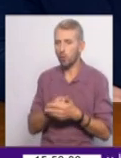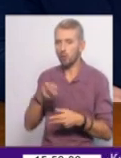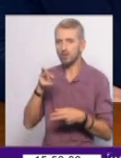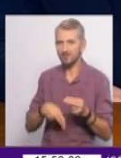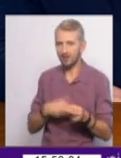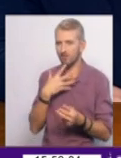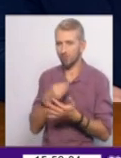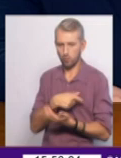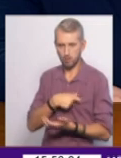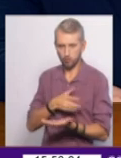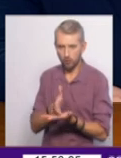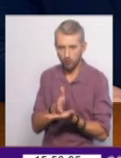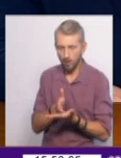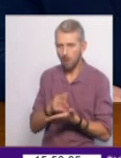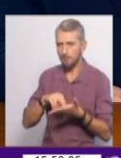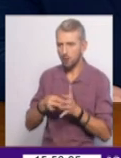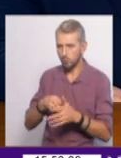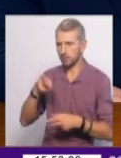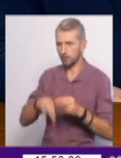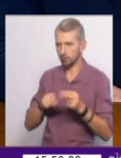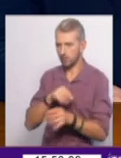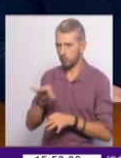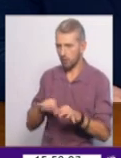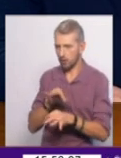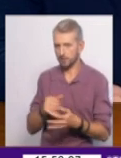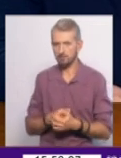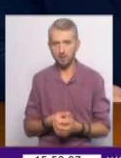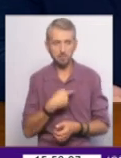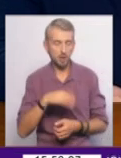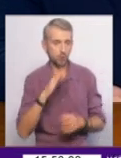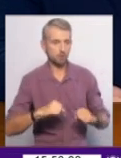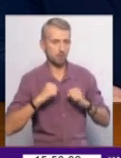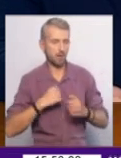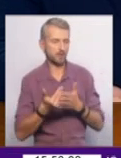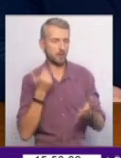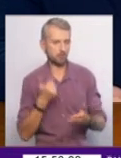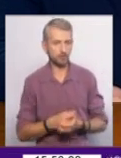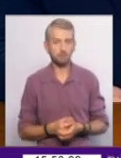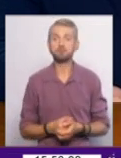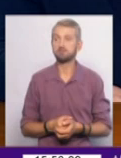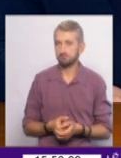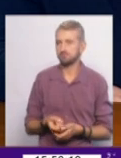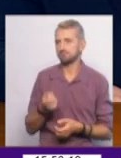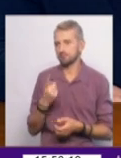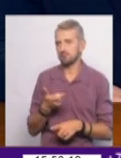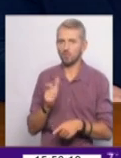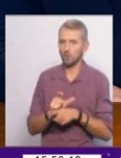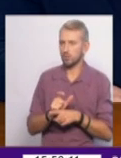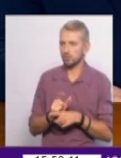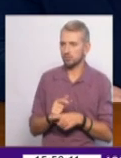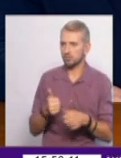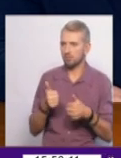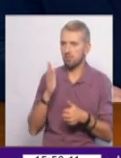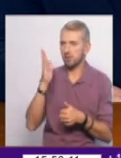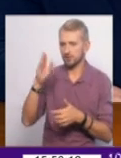плануєте закінчити повністю цей проєкт? Ну, ми будемо намагатися раніше. Угу, так, ну дуже амбіційні і